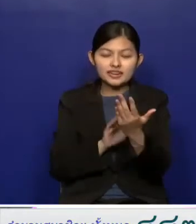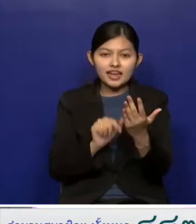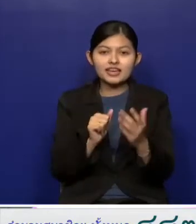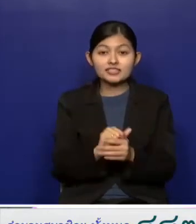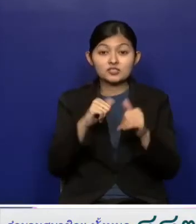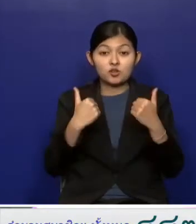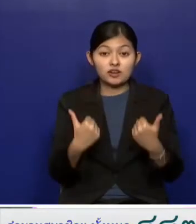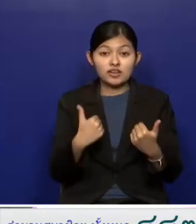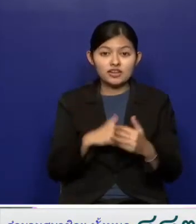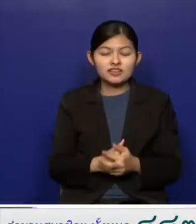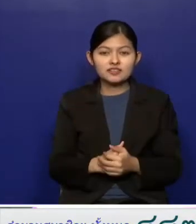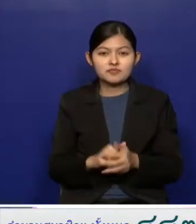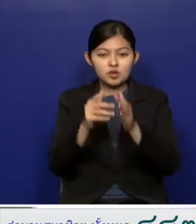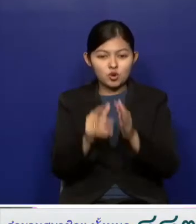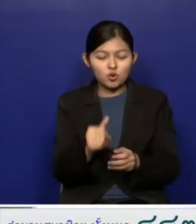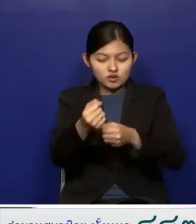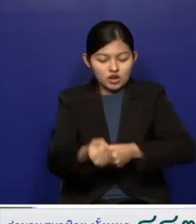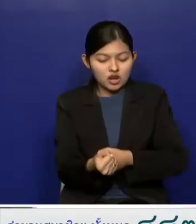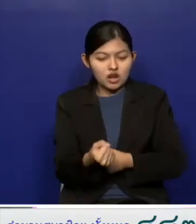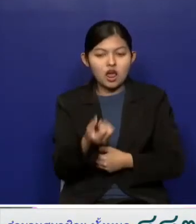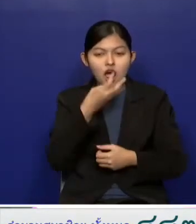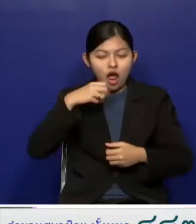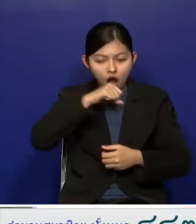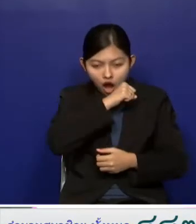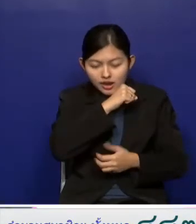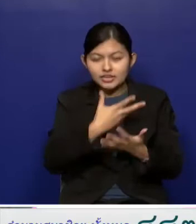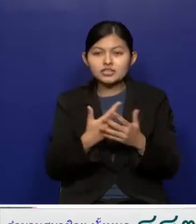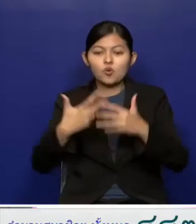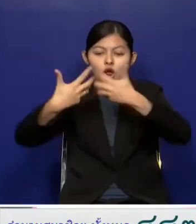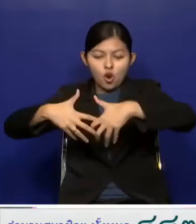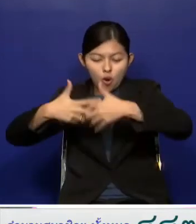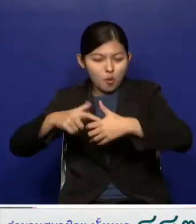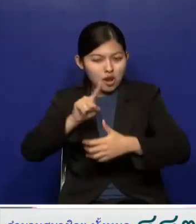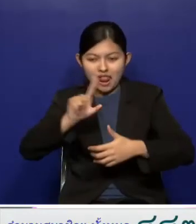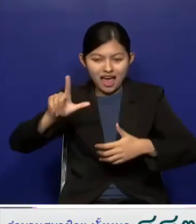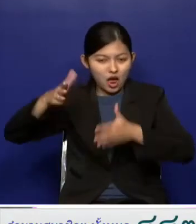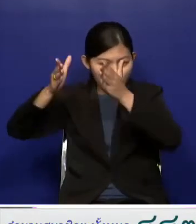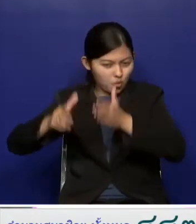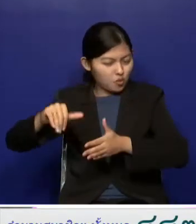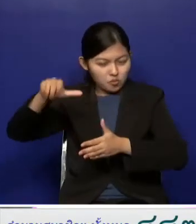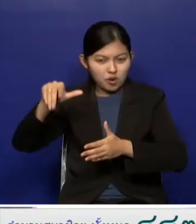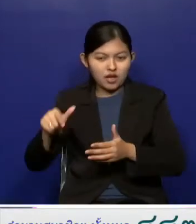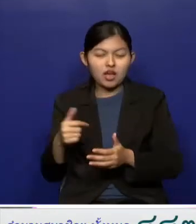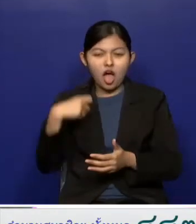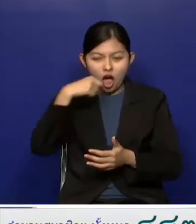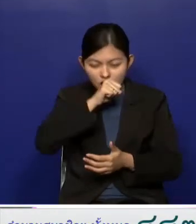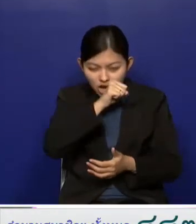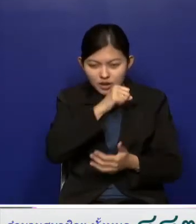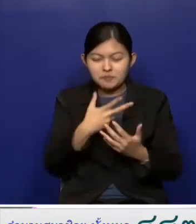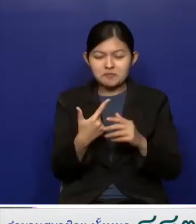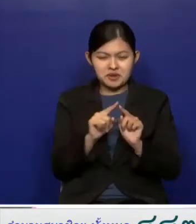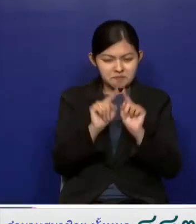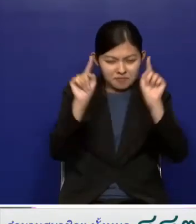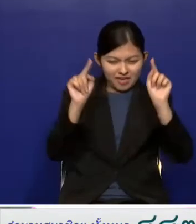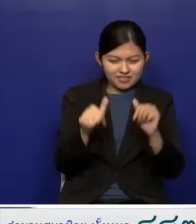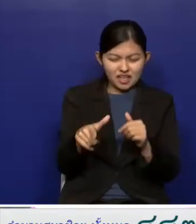จุบันมีชาวไร่อ้อยรวมถึงผู้ที่ทำงานในโรงงานเป็นนับล้านคนอ้อยเป็นพืชที่แปลกจากตัวอื่น